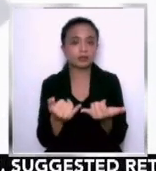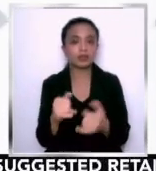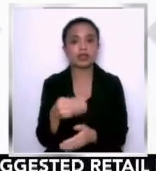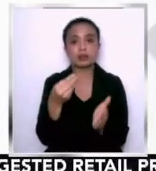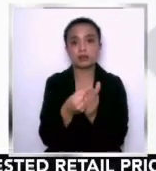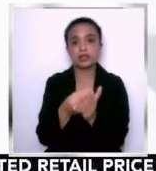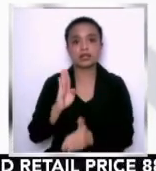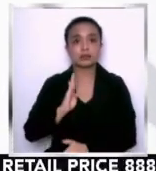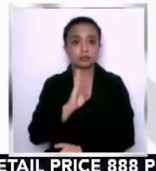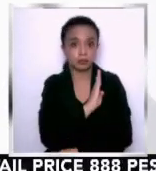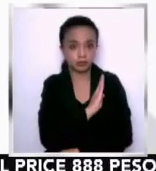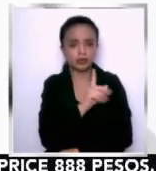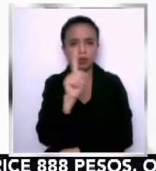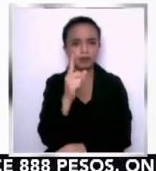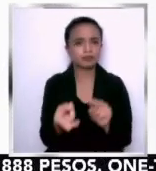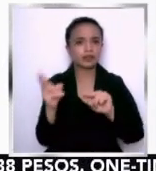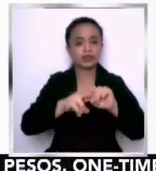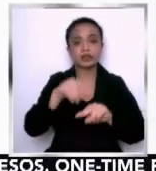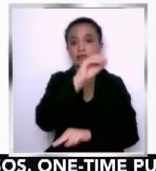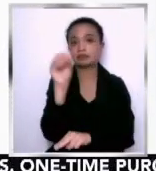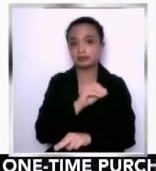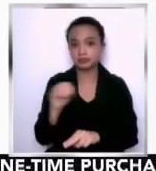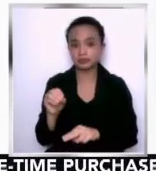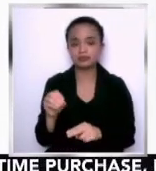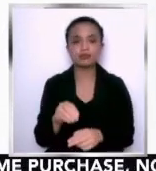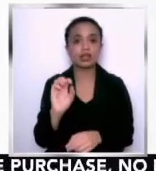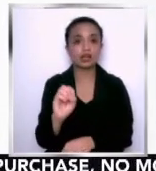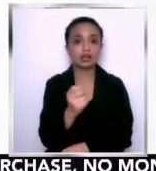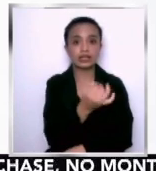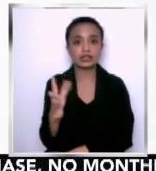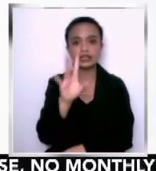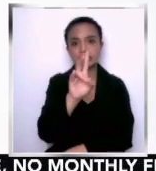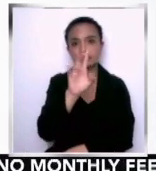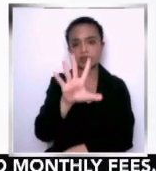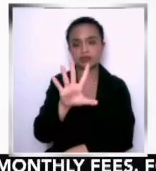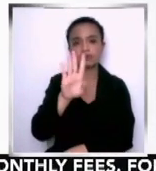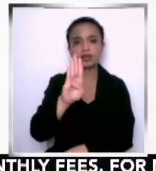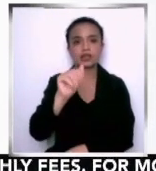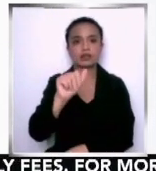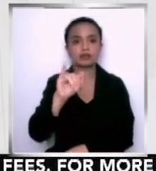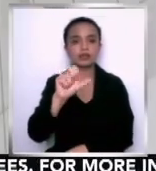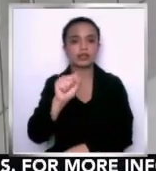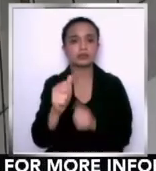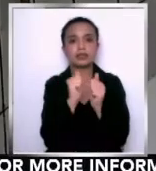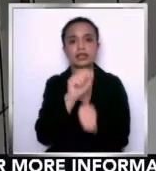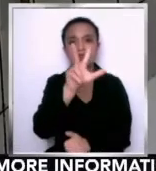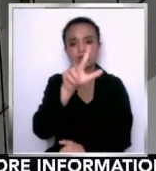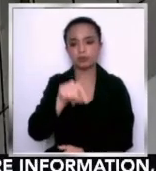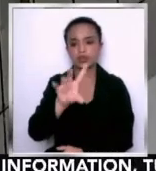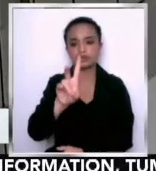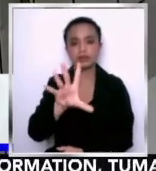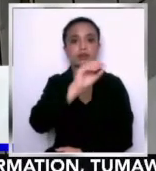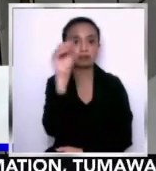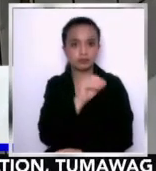Sentral ang policy interest rate ng bansa ng 75 basis points o katumbas ng 3.25% interest rate. Ibig